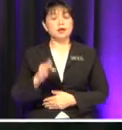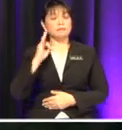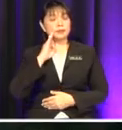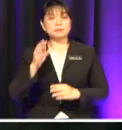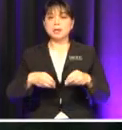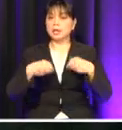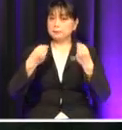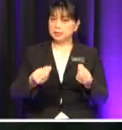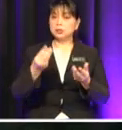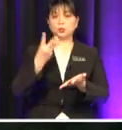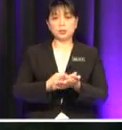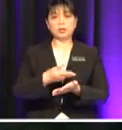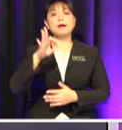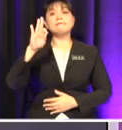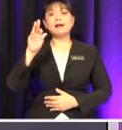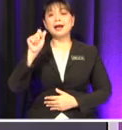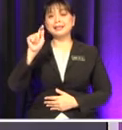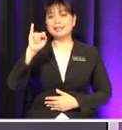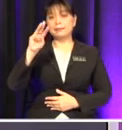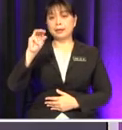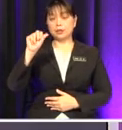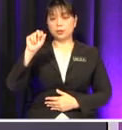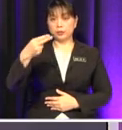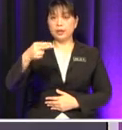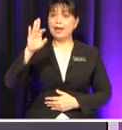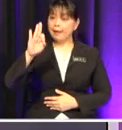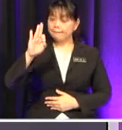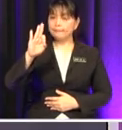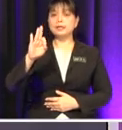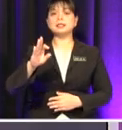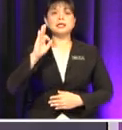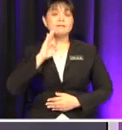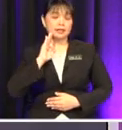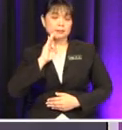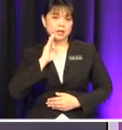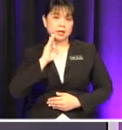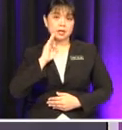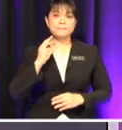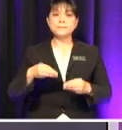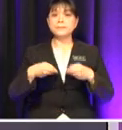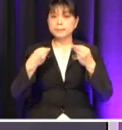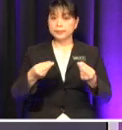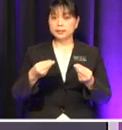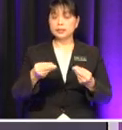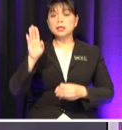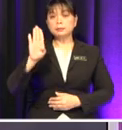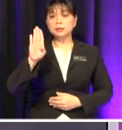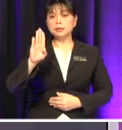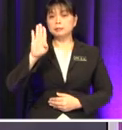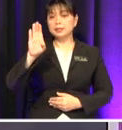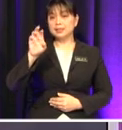jadi bila dia tengok S di tengah dia akan tahu itu kategori tuas apa Oke jadi coba